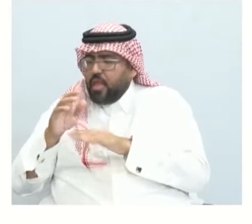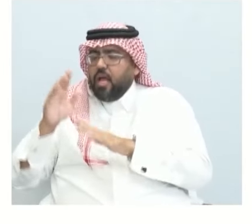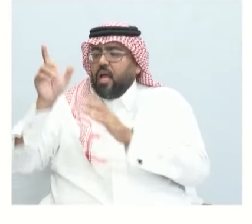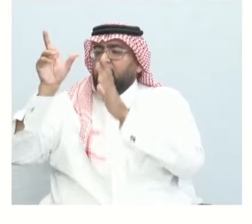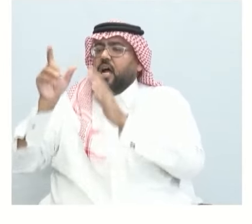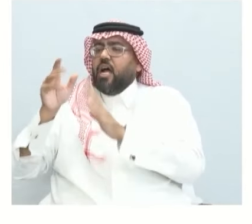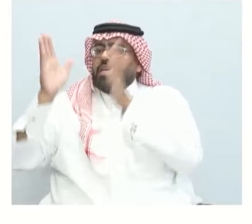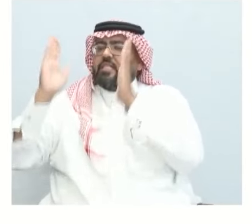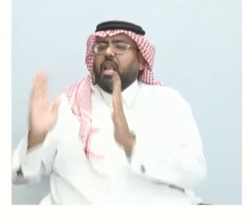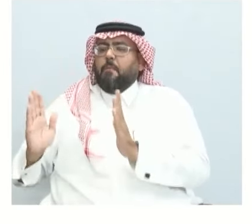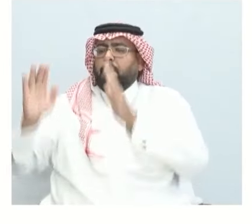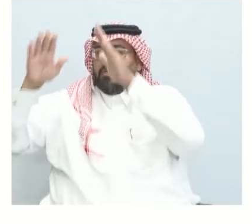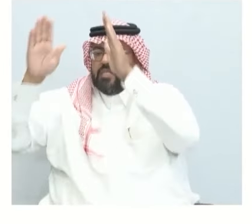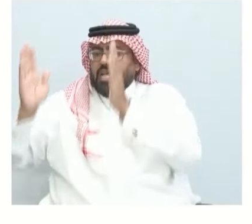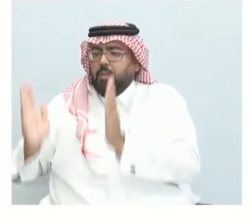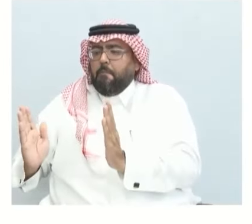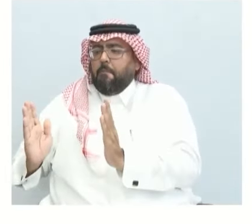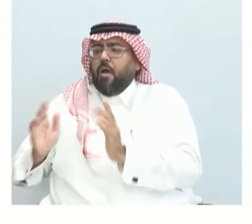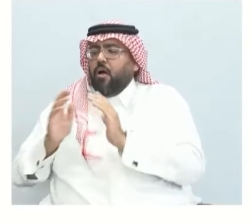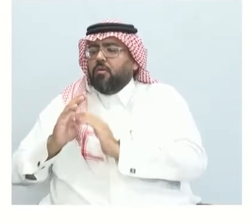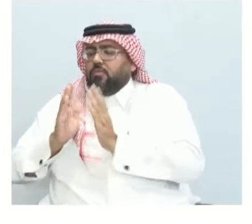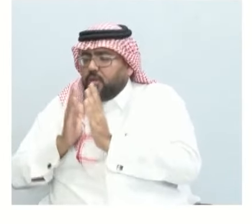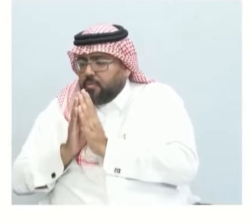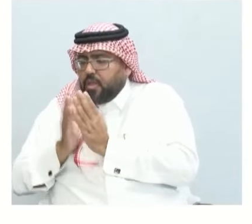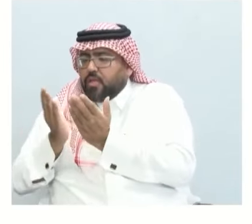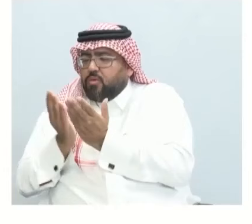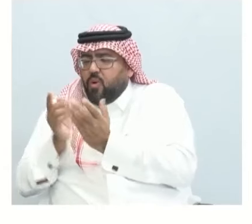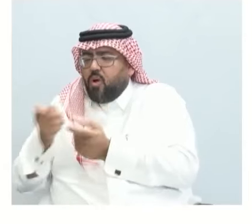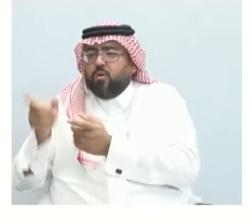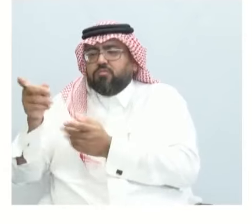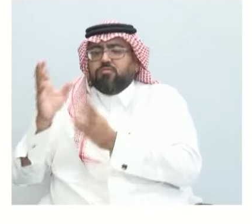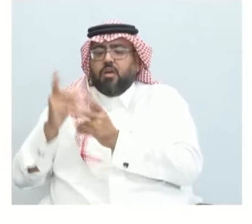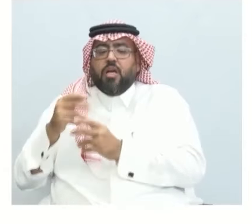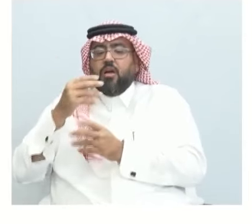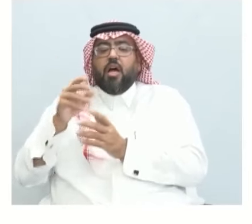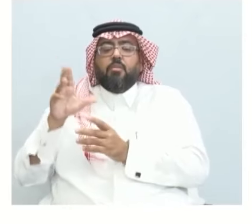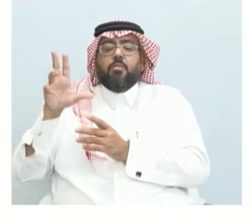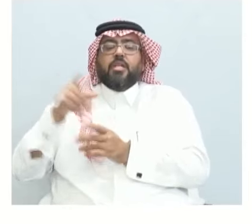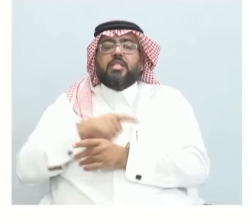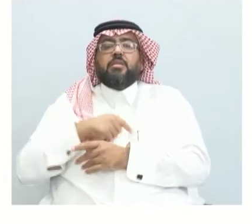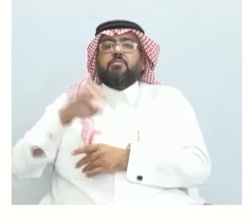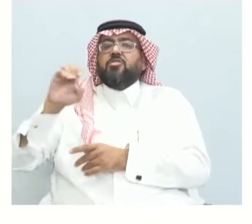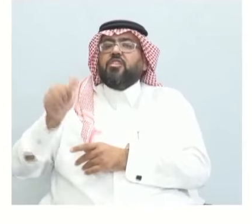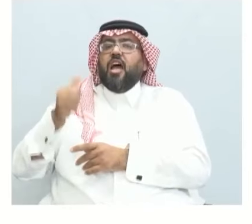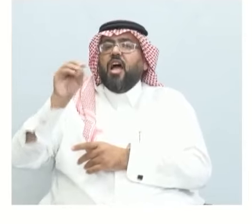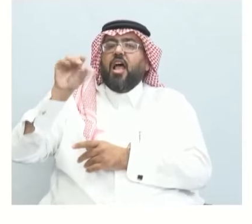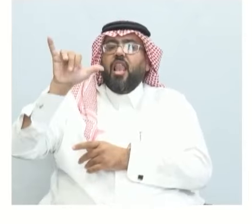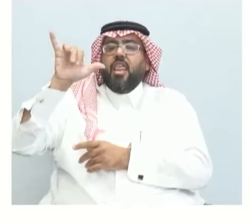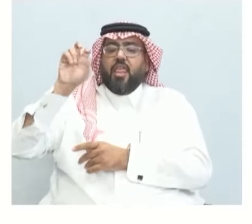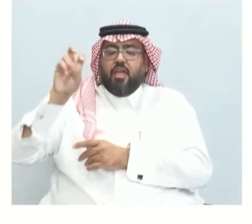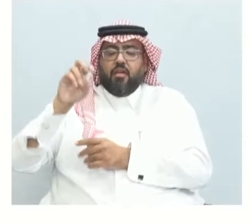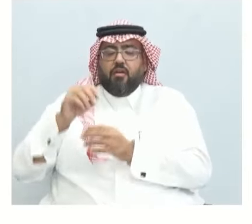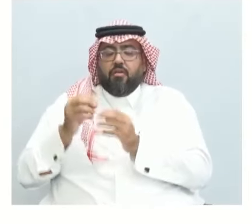القبليه وكثره الحروب والثارات ولا شك في ان هذه التسميه لم تعرف الا بعد بزوغ فجر الاسلام